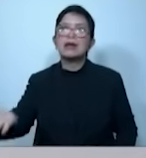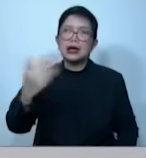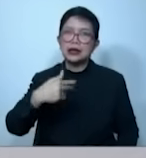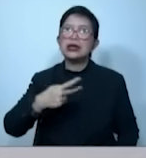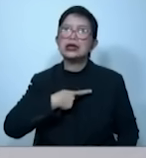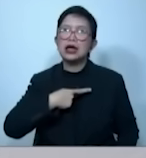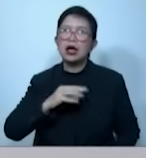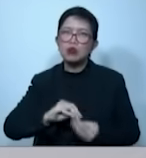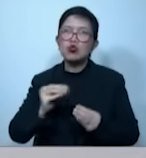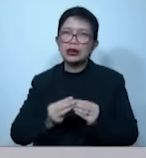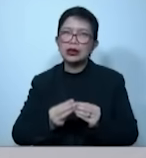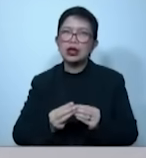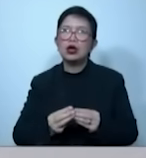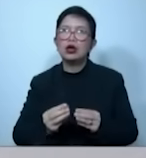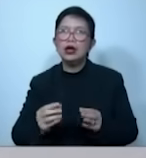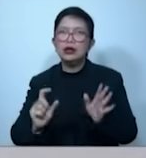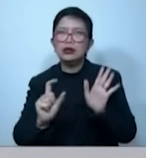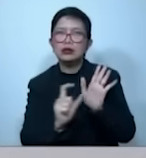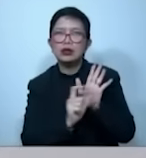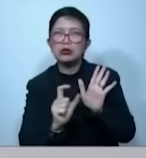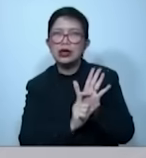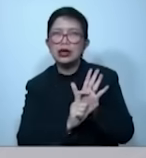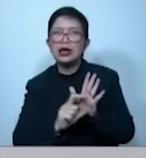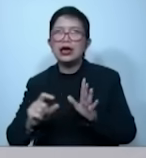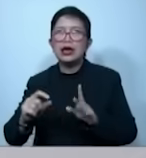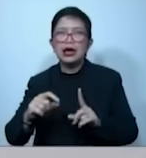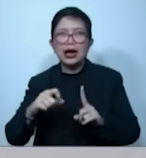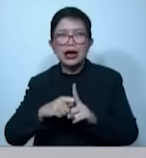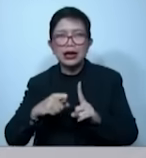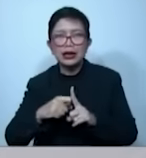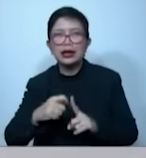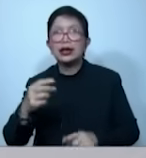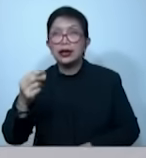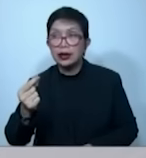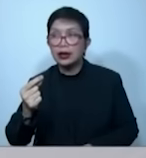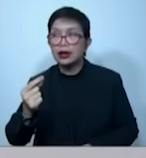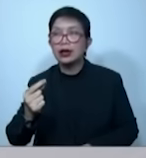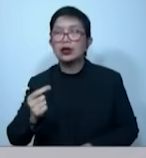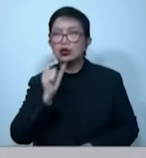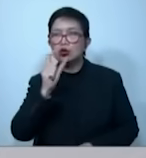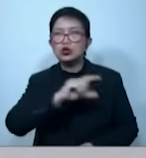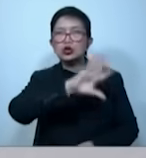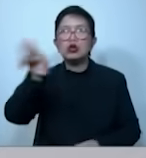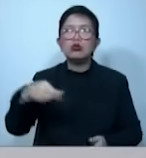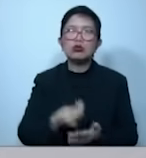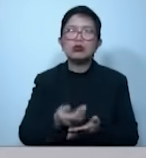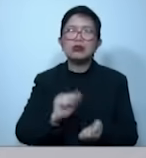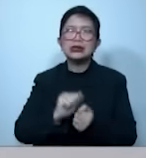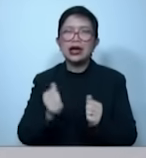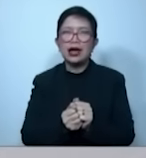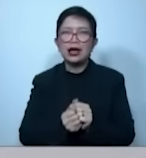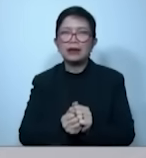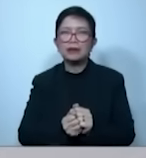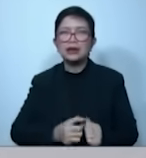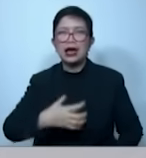kita ciptakan kembali undang-undang KKR Mari kita hadirkan kembali undang-undang KKR agar seluruh persoalan-persoalan pelanggaran HAM itu